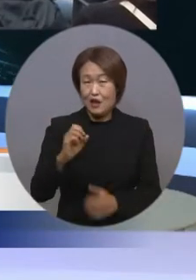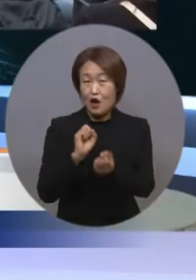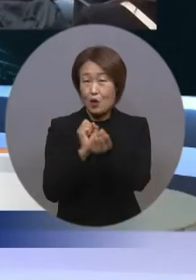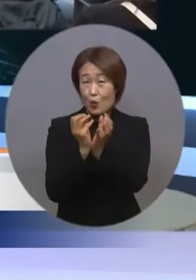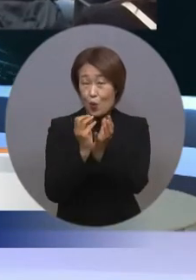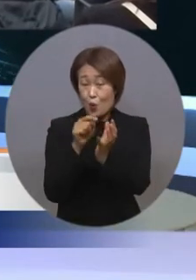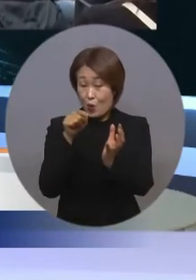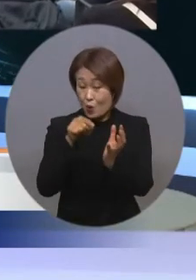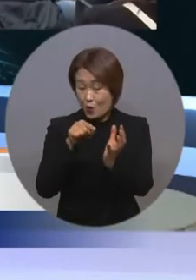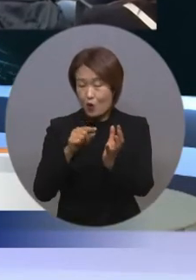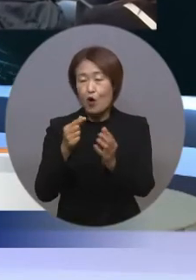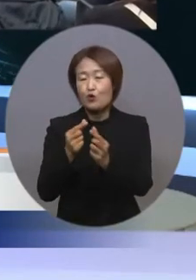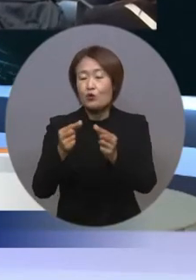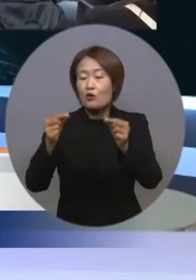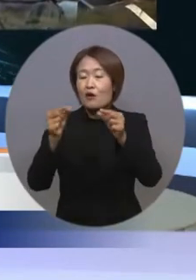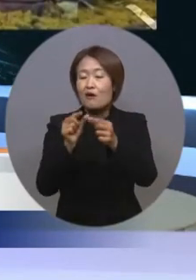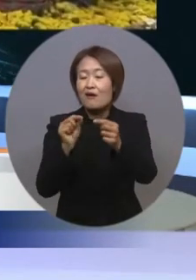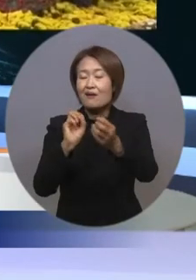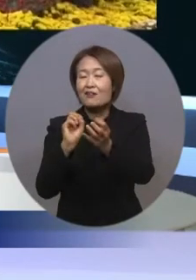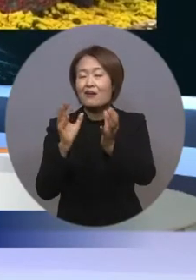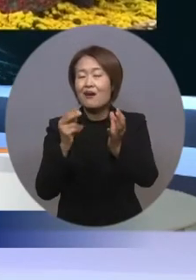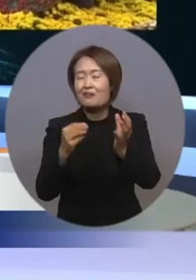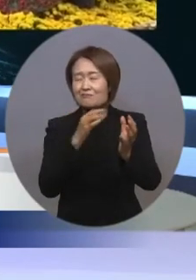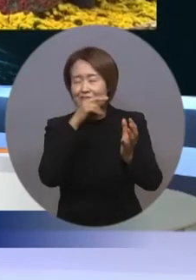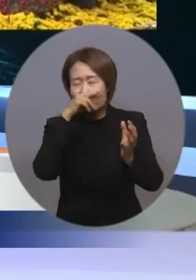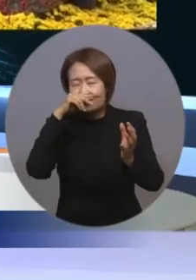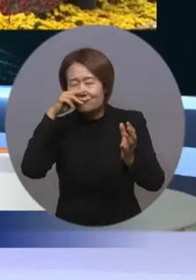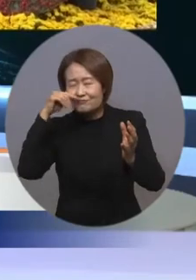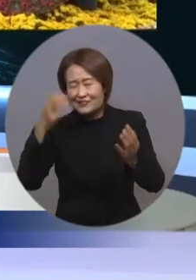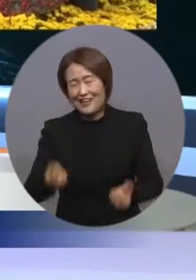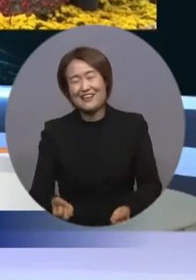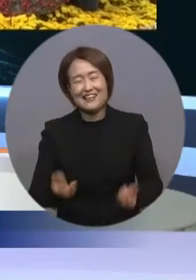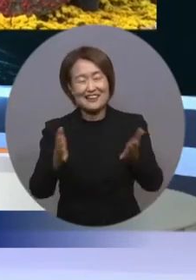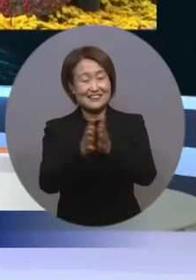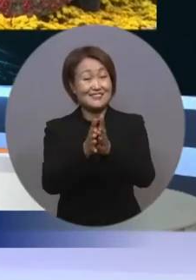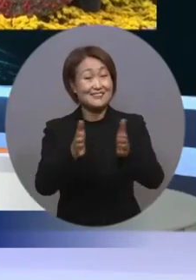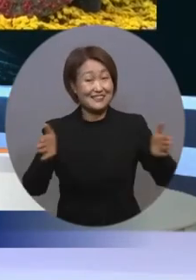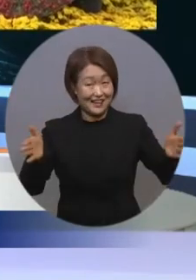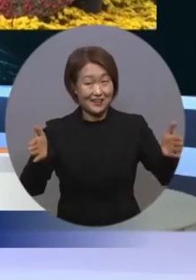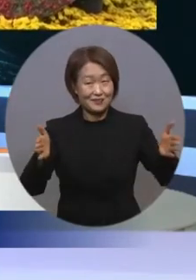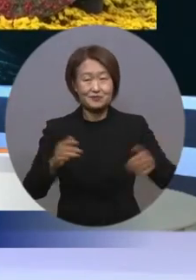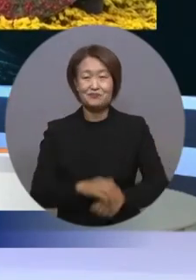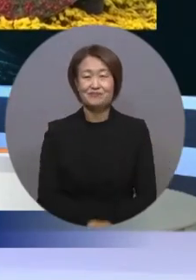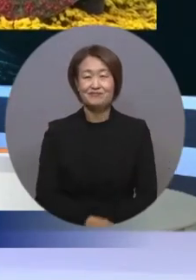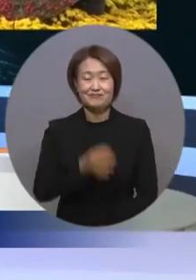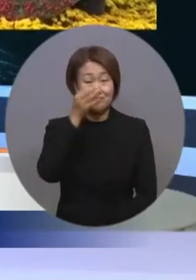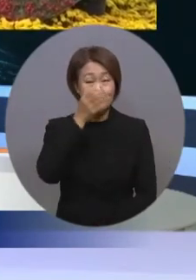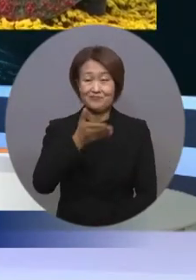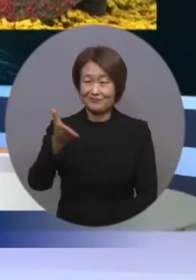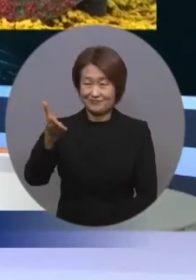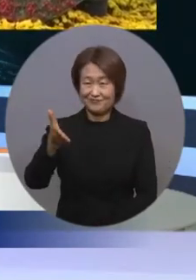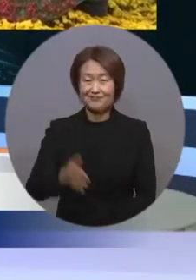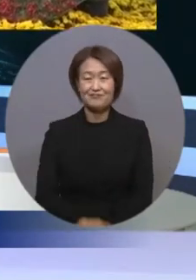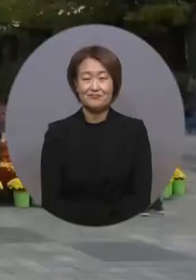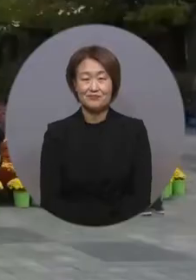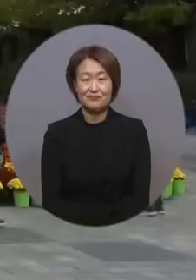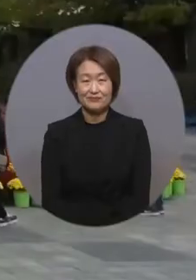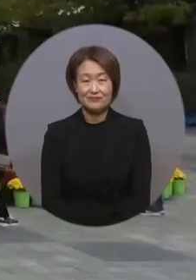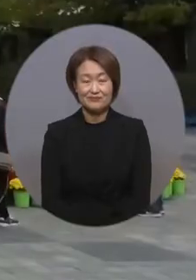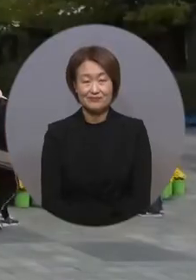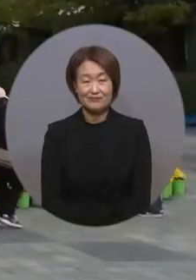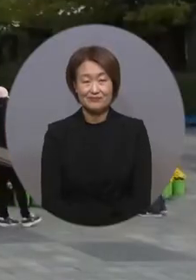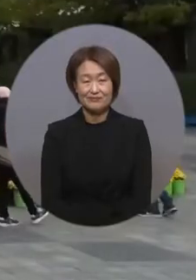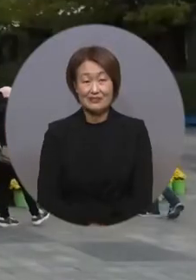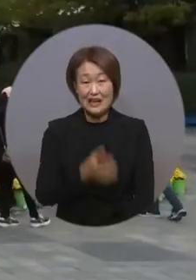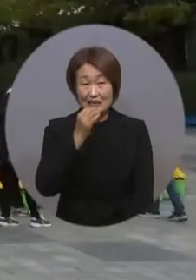열려 관광객들에게 향기로운 추억을 선사했습니다. 그 아름다움을 장유진 기자가 전합니다.